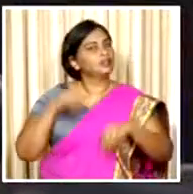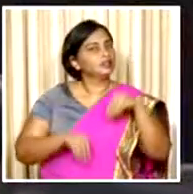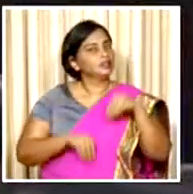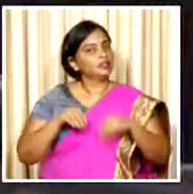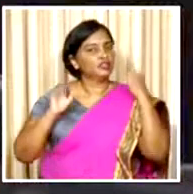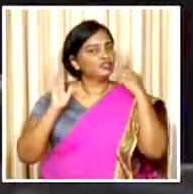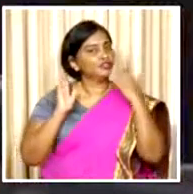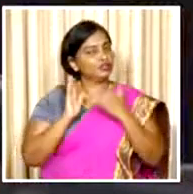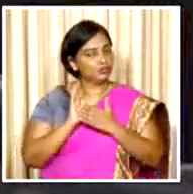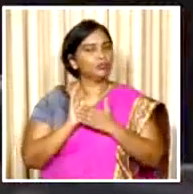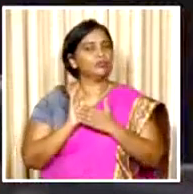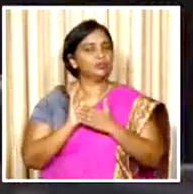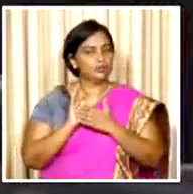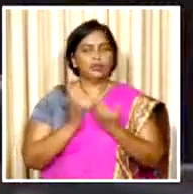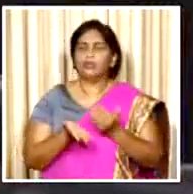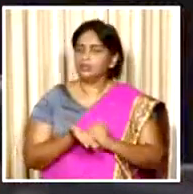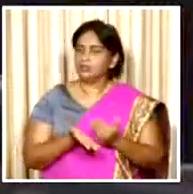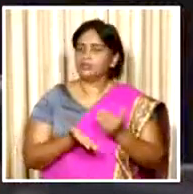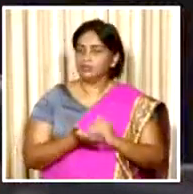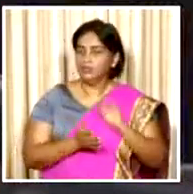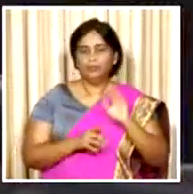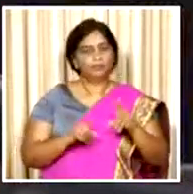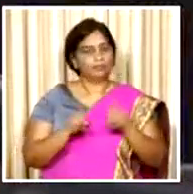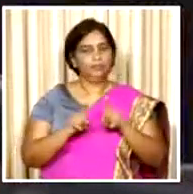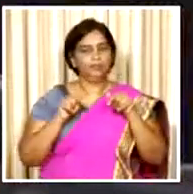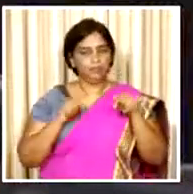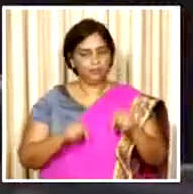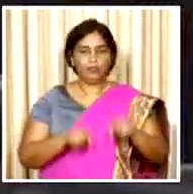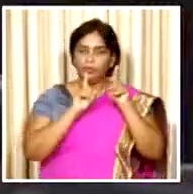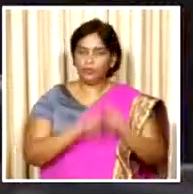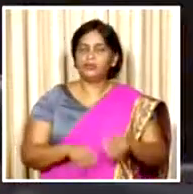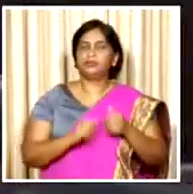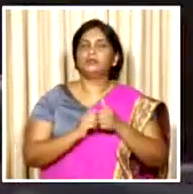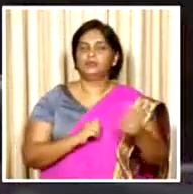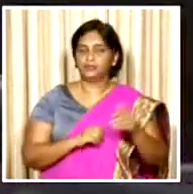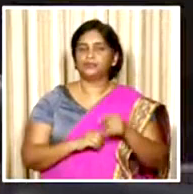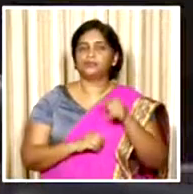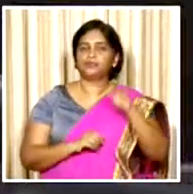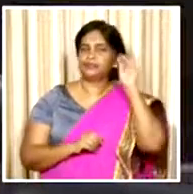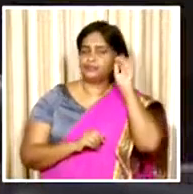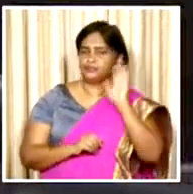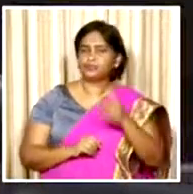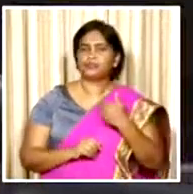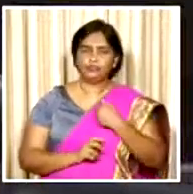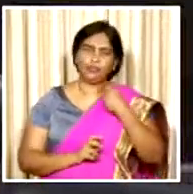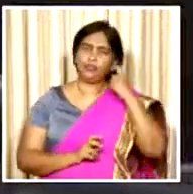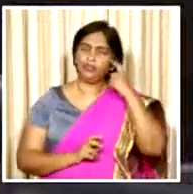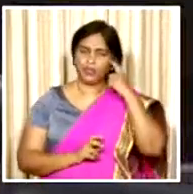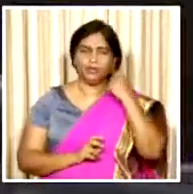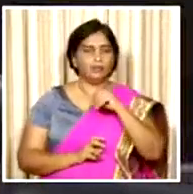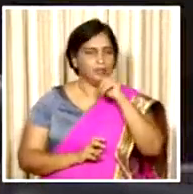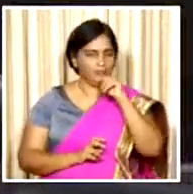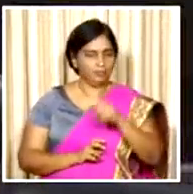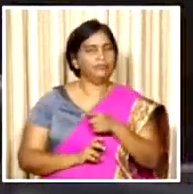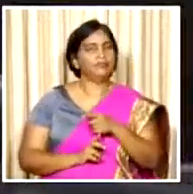ගැනත් විටින් විට කරන අන්දමට අදත් එසේම කළා ඒක අහගෙන ඉන්නකොට මට හිතුනේ ඇත්ත